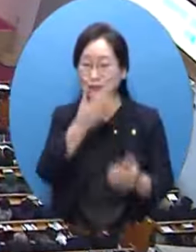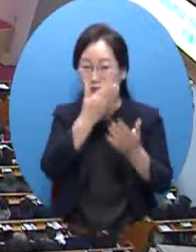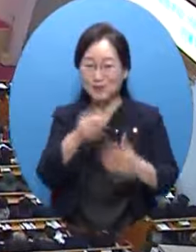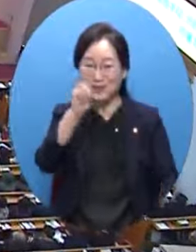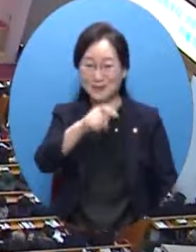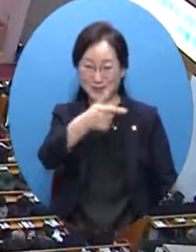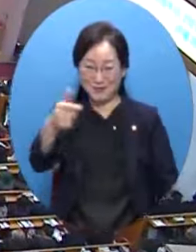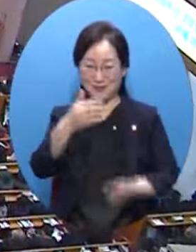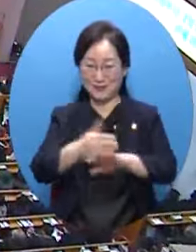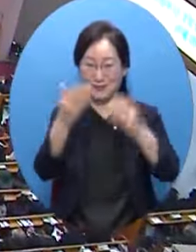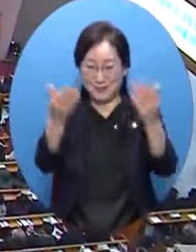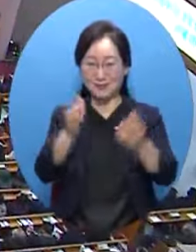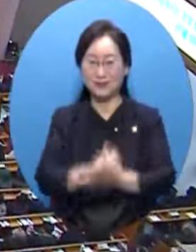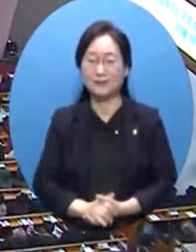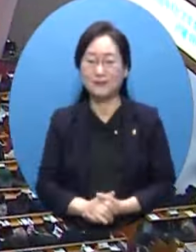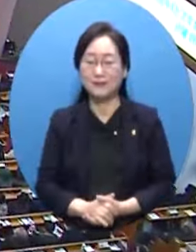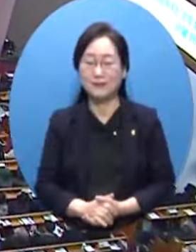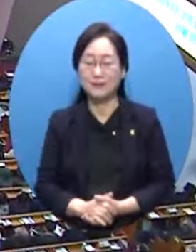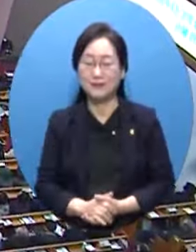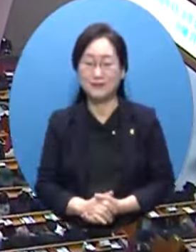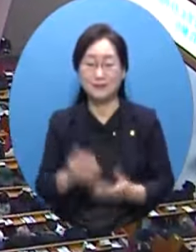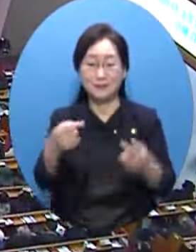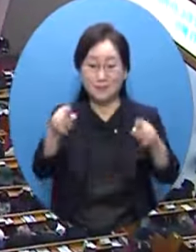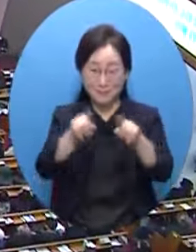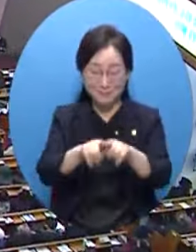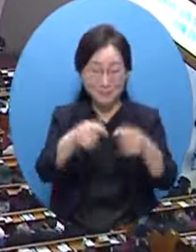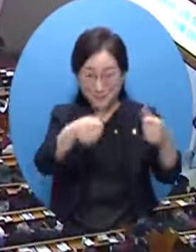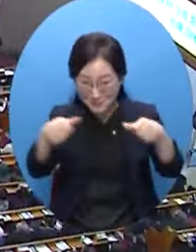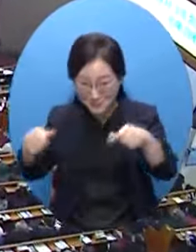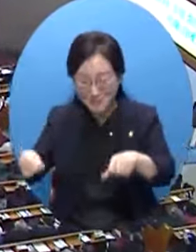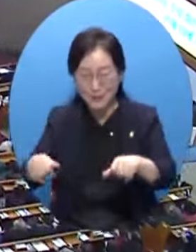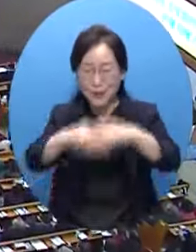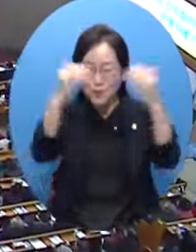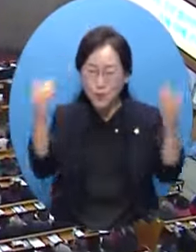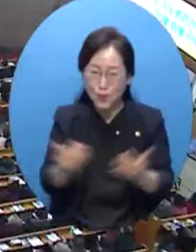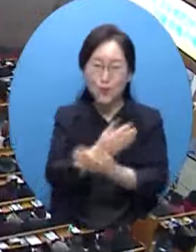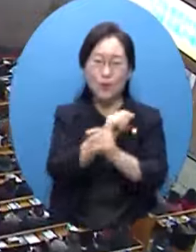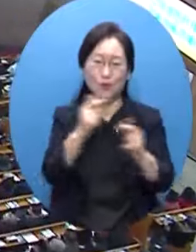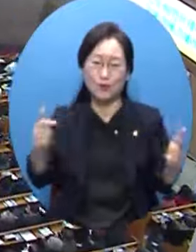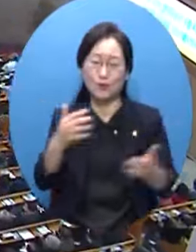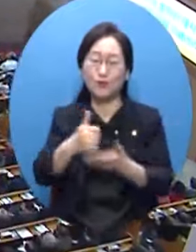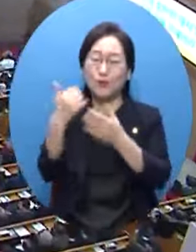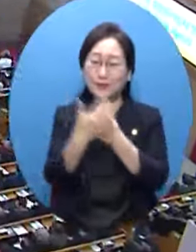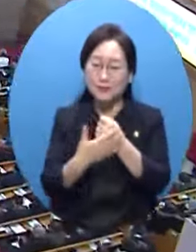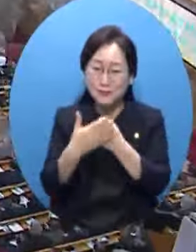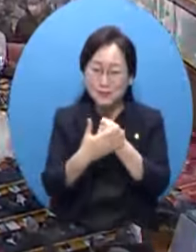귀한 찬양을 감사드립니다. 함께 인사를 나눕니다. 모든 것이 주님의 은혜입니다.